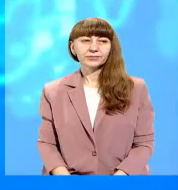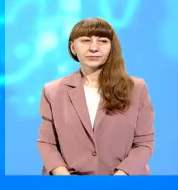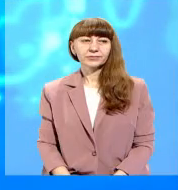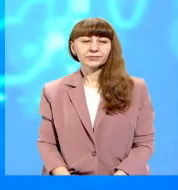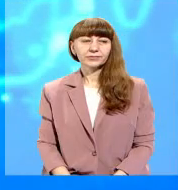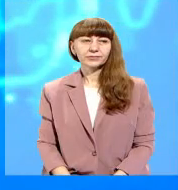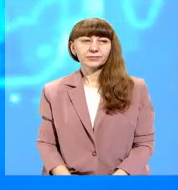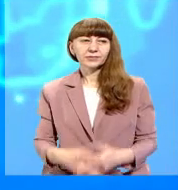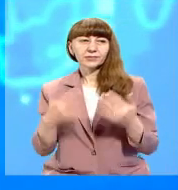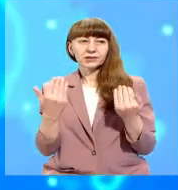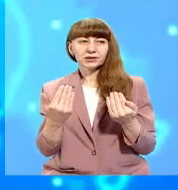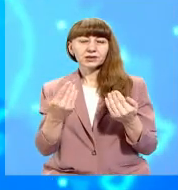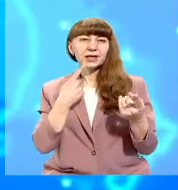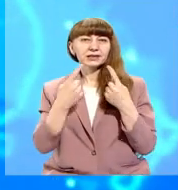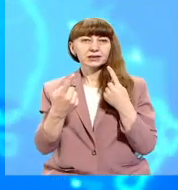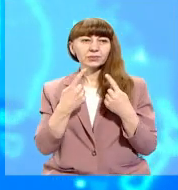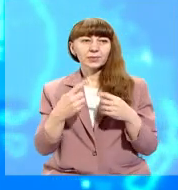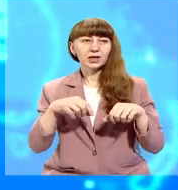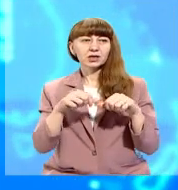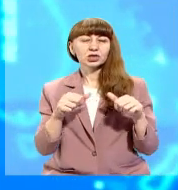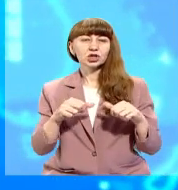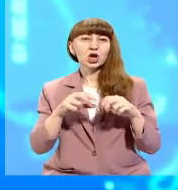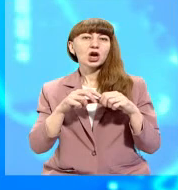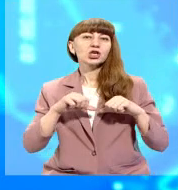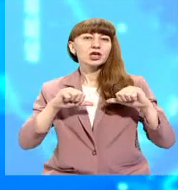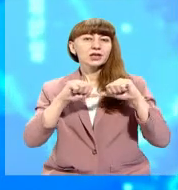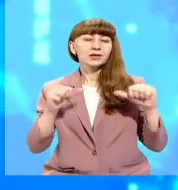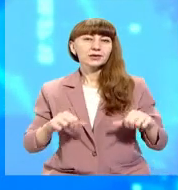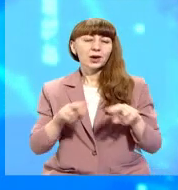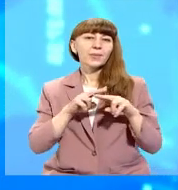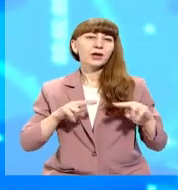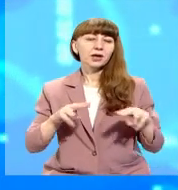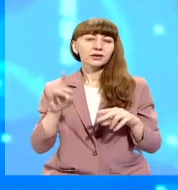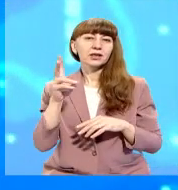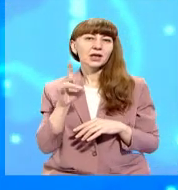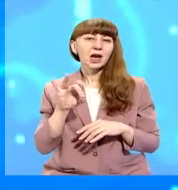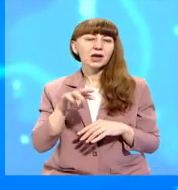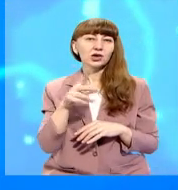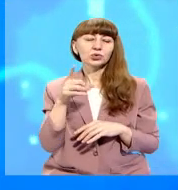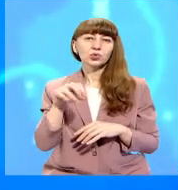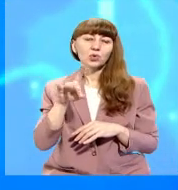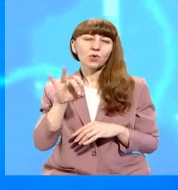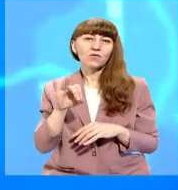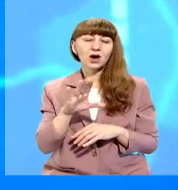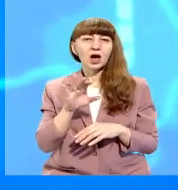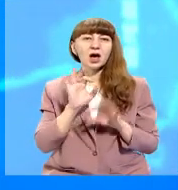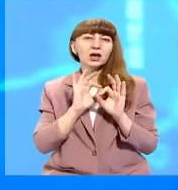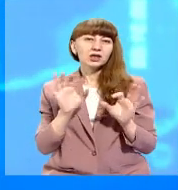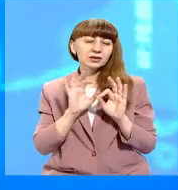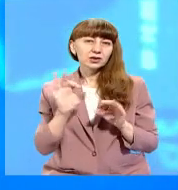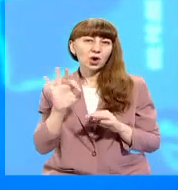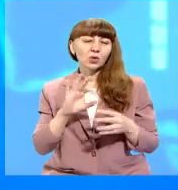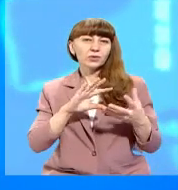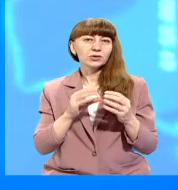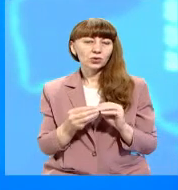двадцатилетие сегодня на пленарном заседании мажилиса председатель высшей аудиторской палаты Наталья Годунова отчиталась перед депутатами об анализе